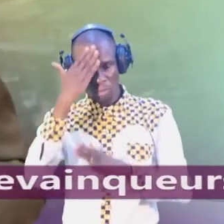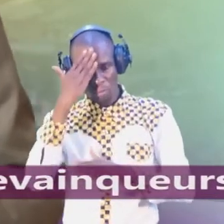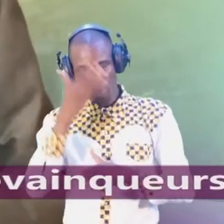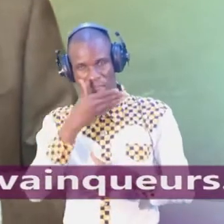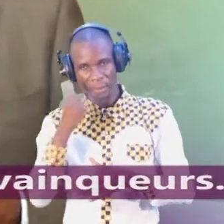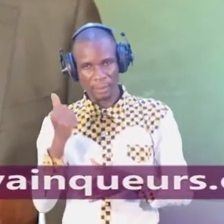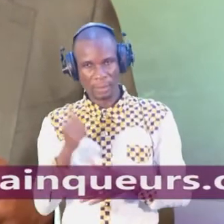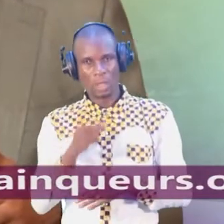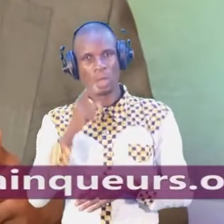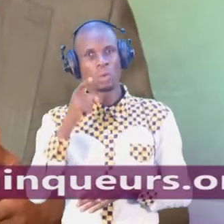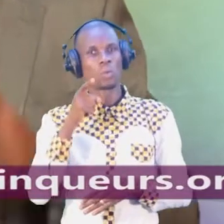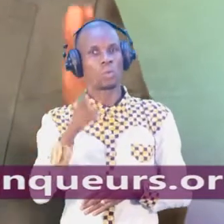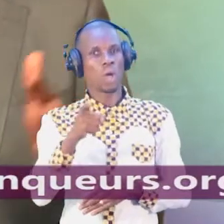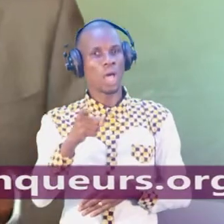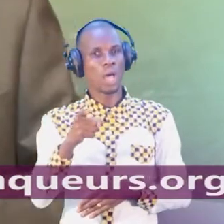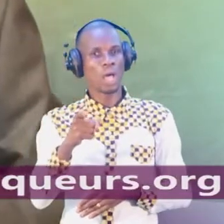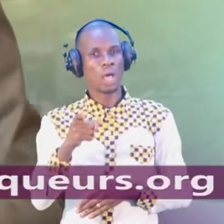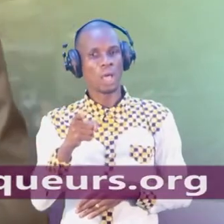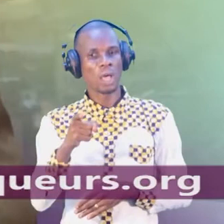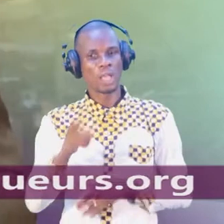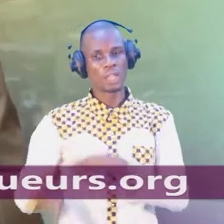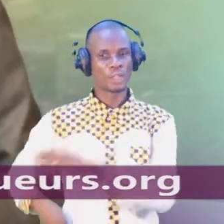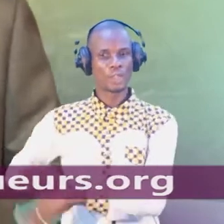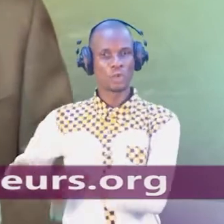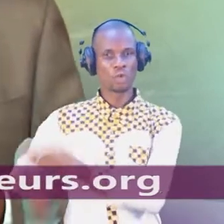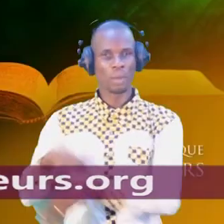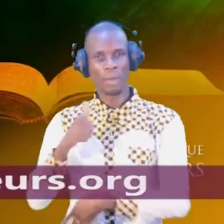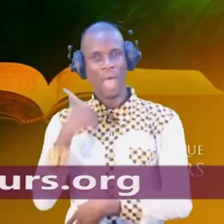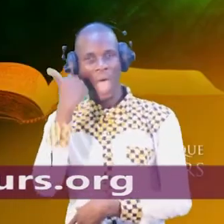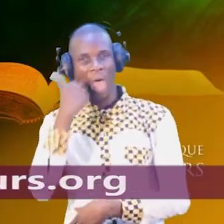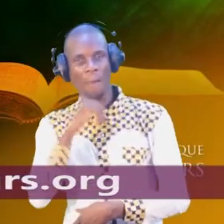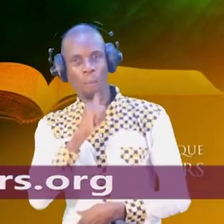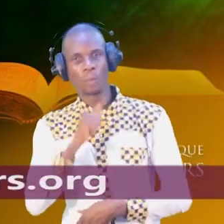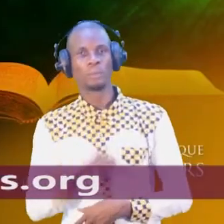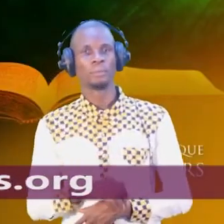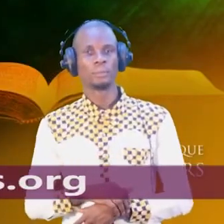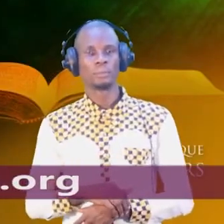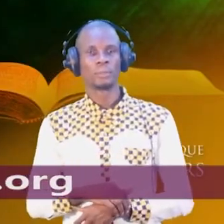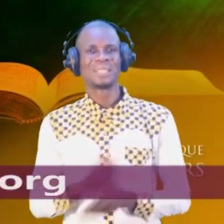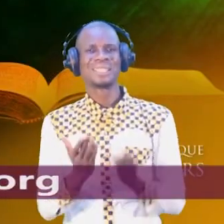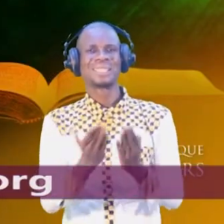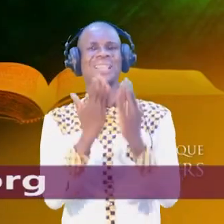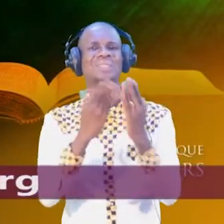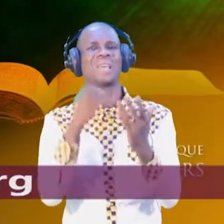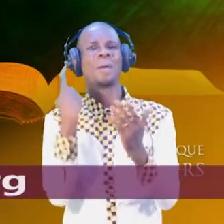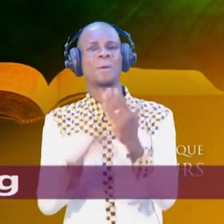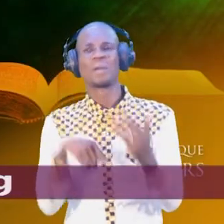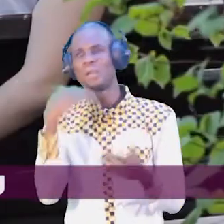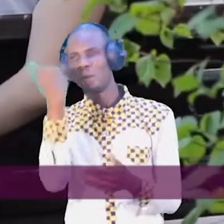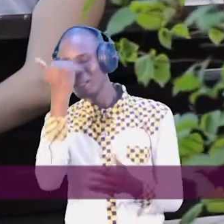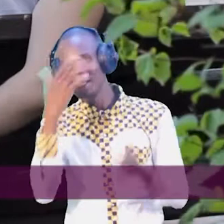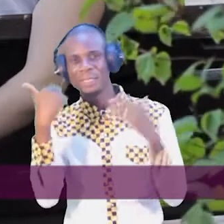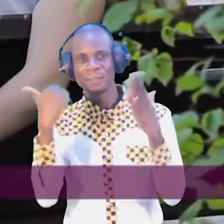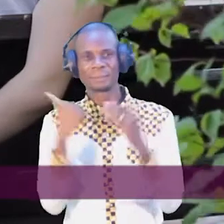motoba mobeko ya sambo ezali oyo bato nyonso bayebi malamu okosala ekobo te